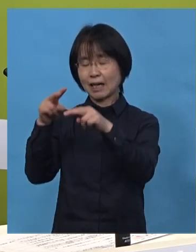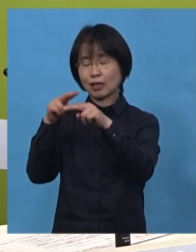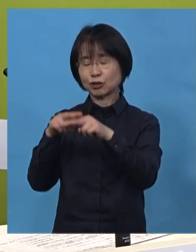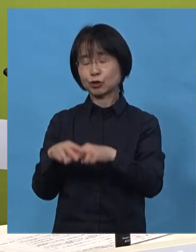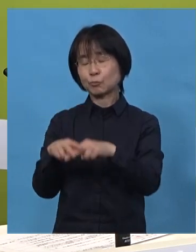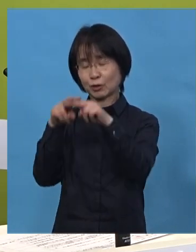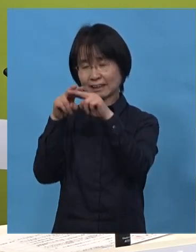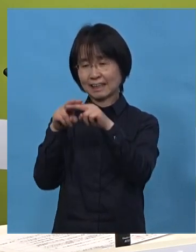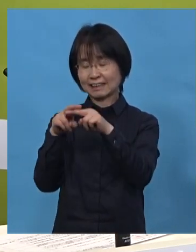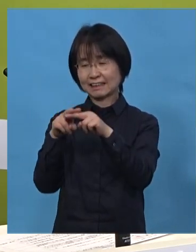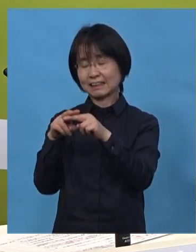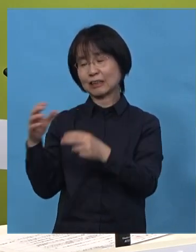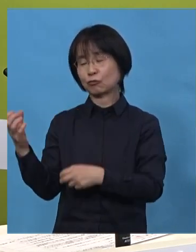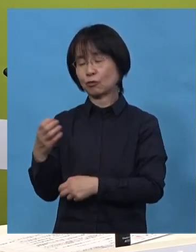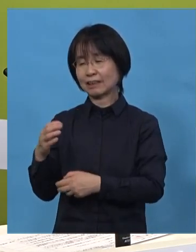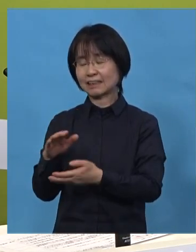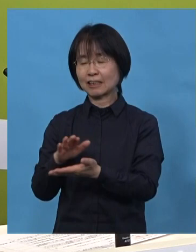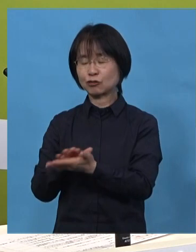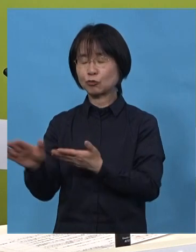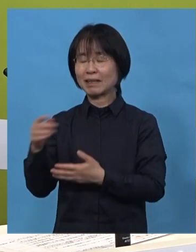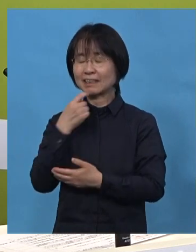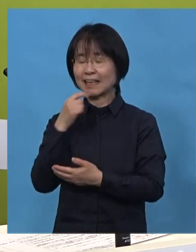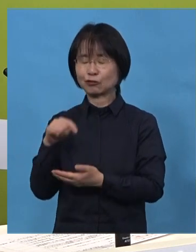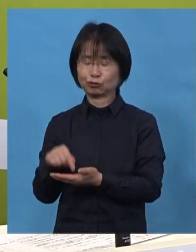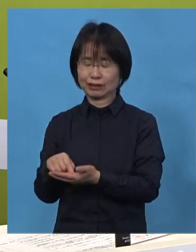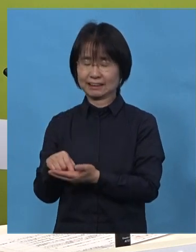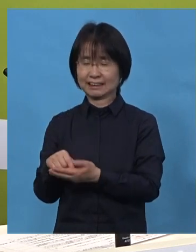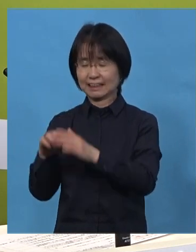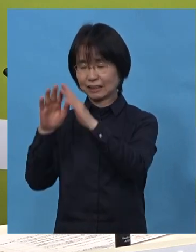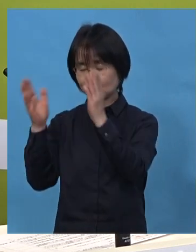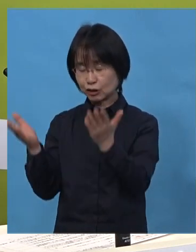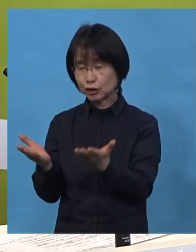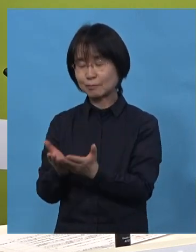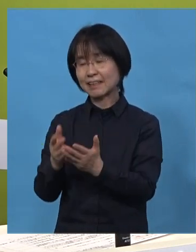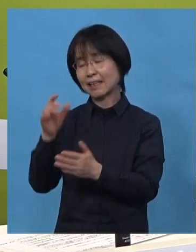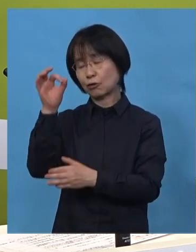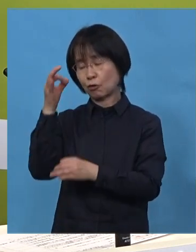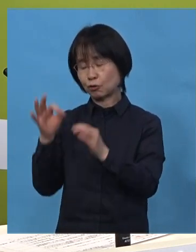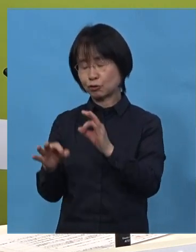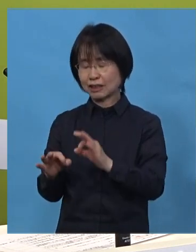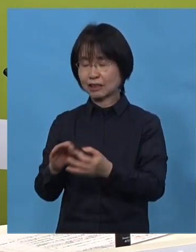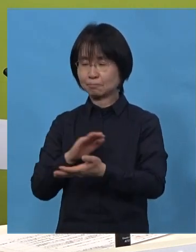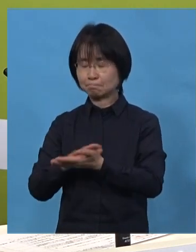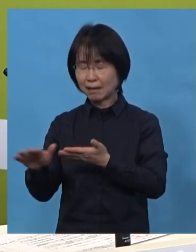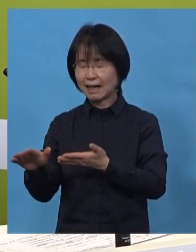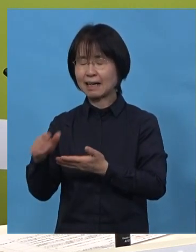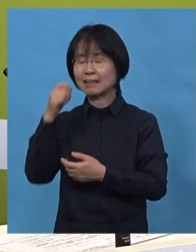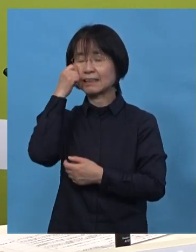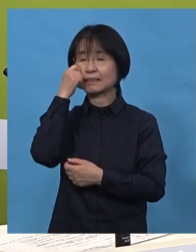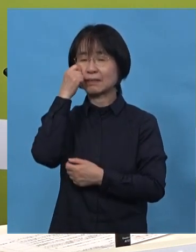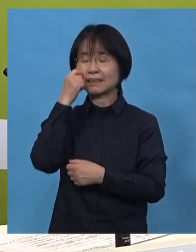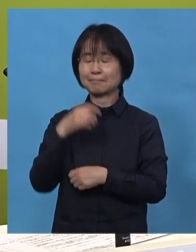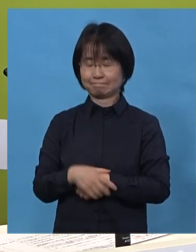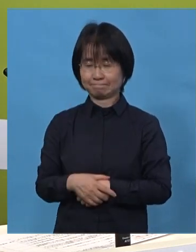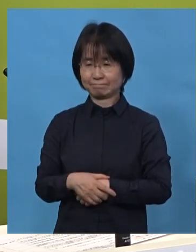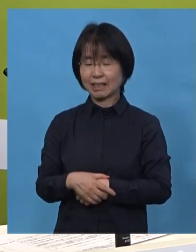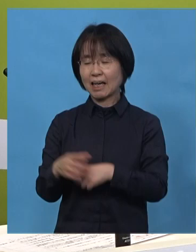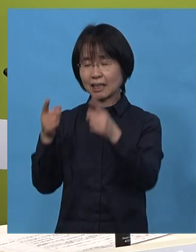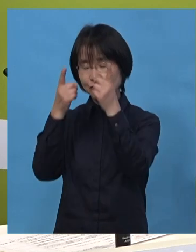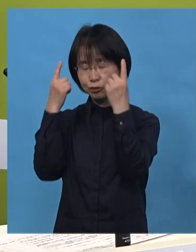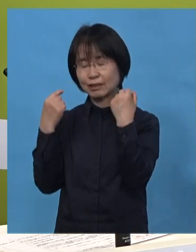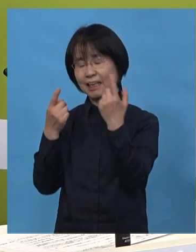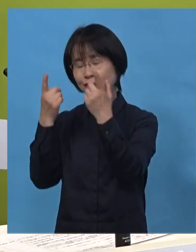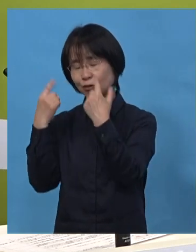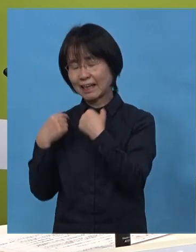やすく除雪作業を行っていてもすべての雪を除去できるわけではありませんドライバーそれぞれ